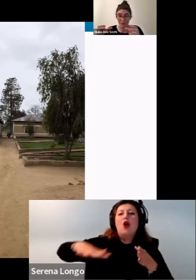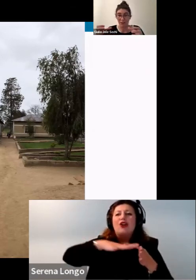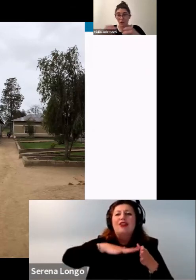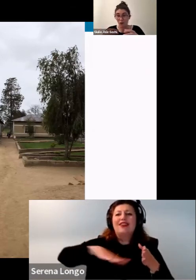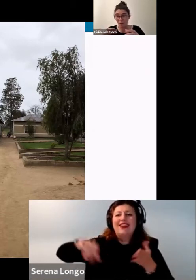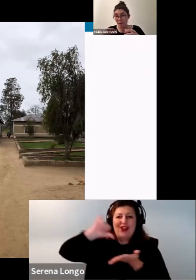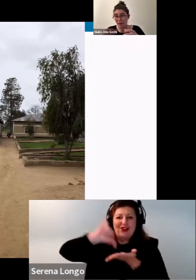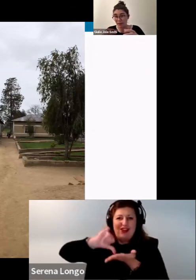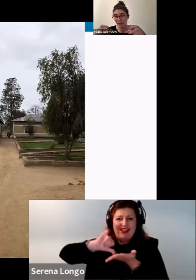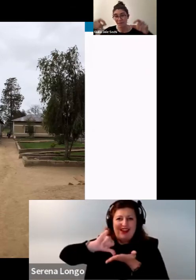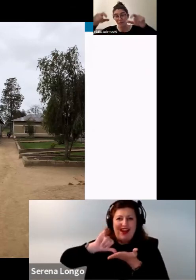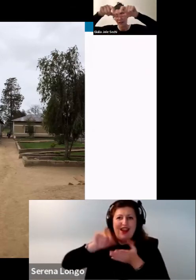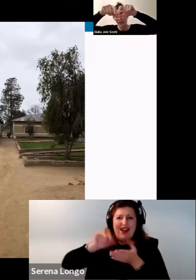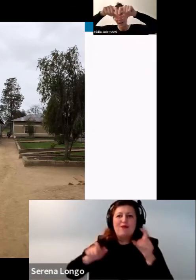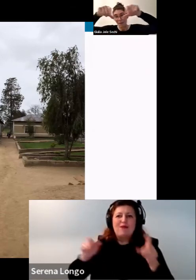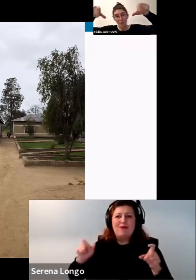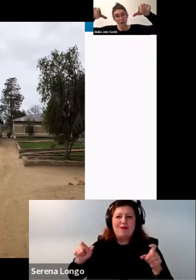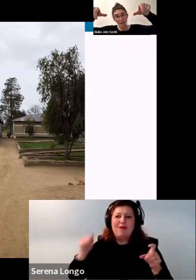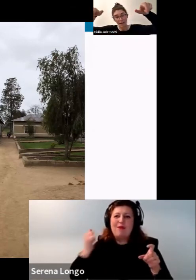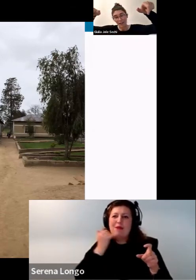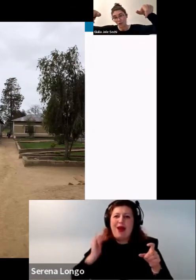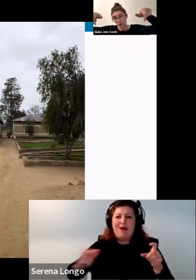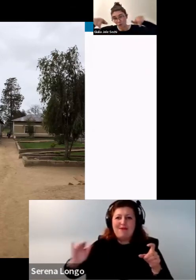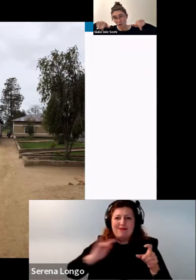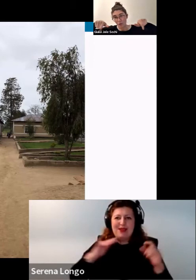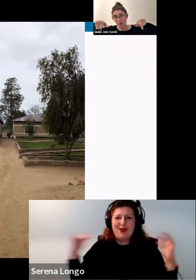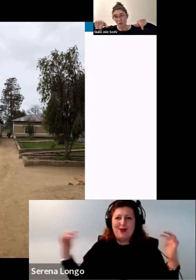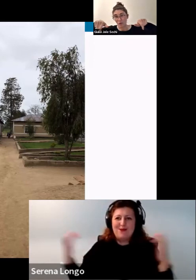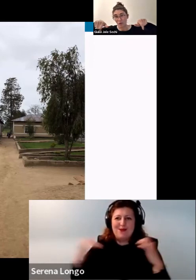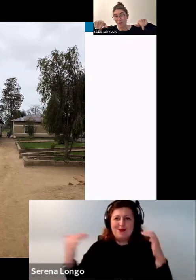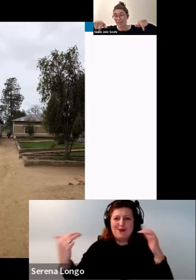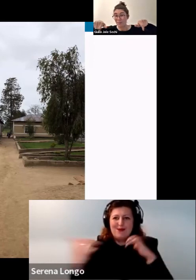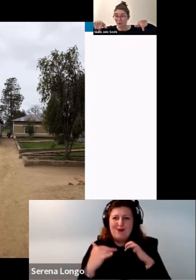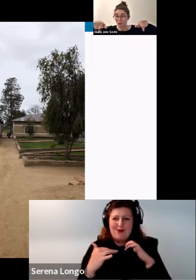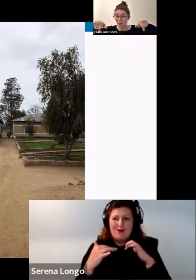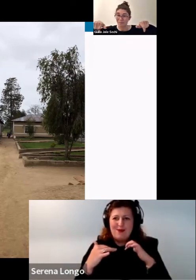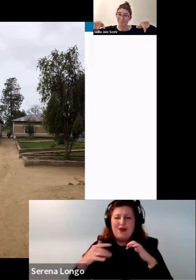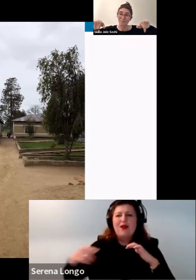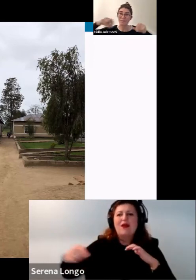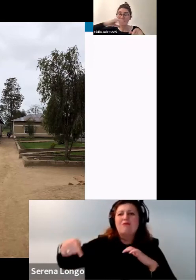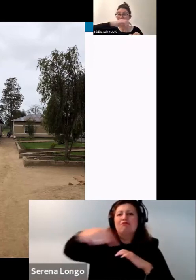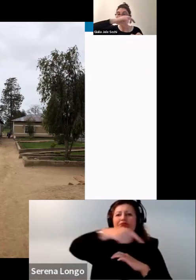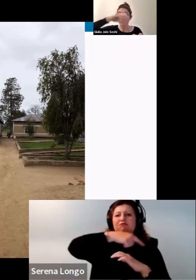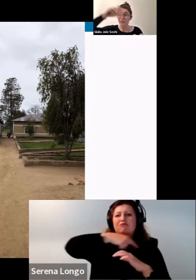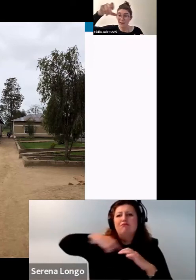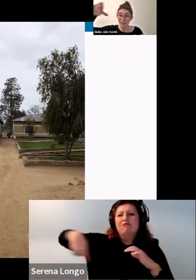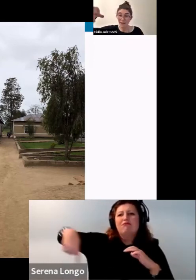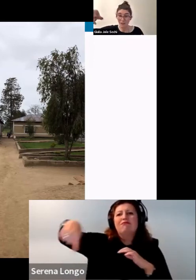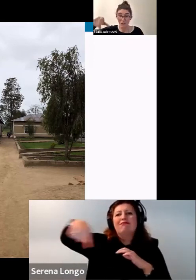centrale dove si raccolgono i bambini e poi attorno a questo perimetro